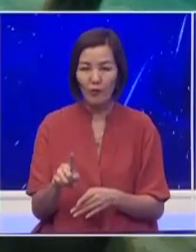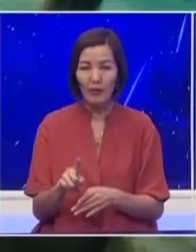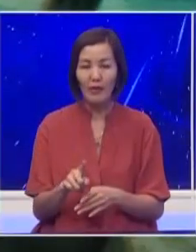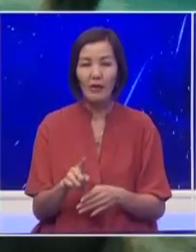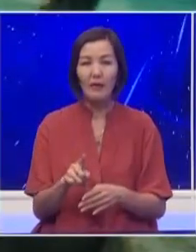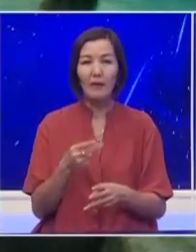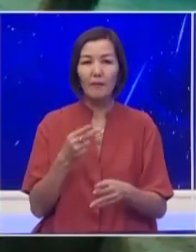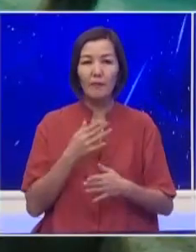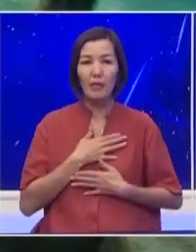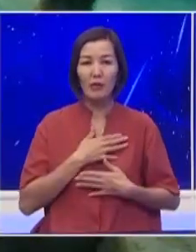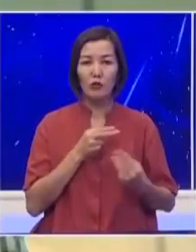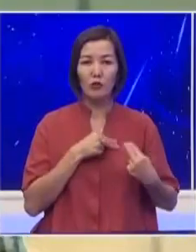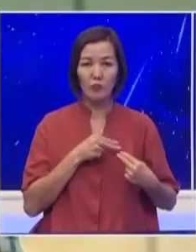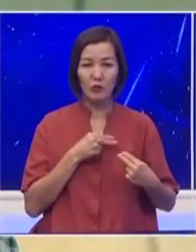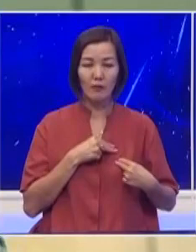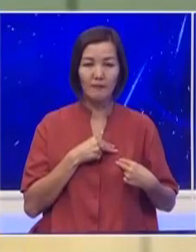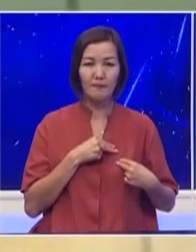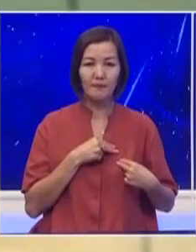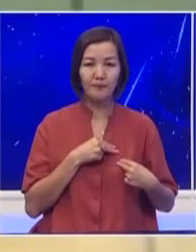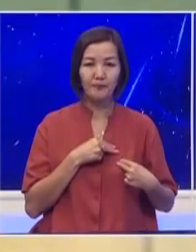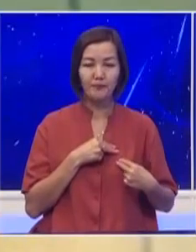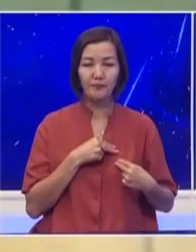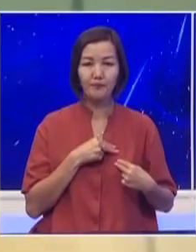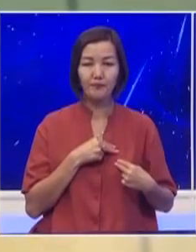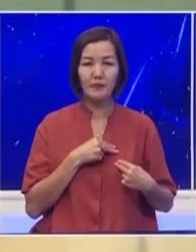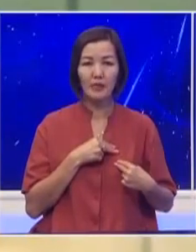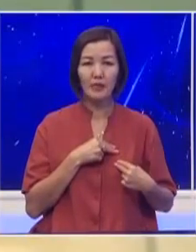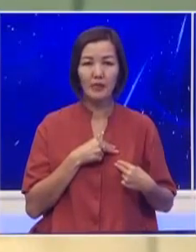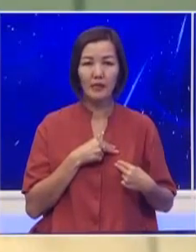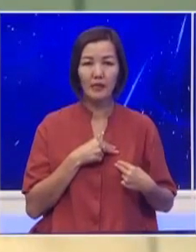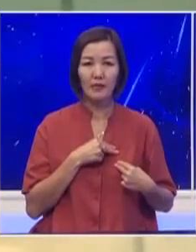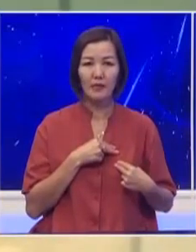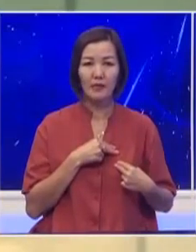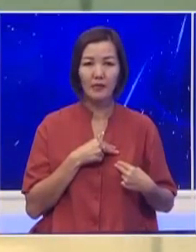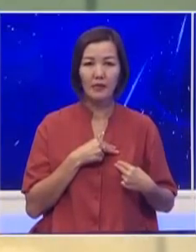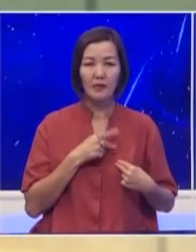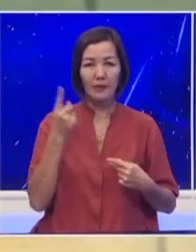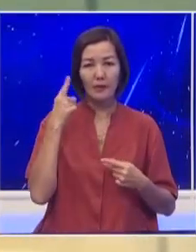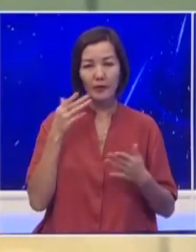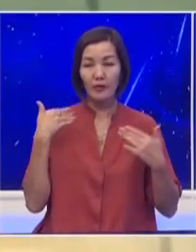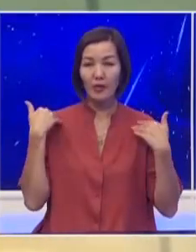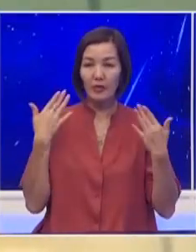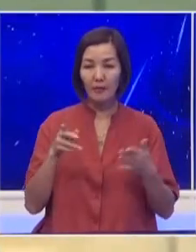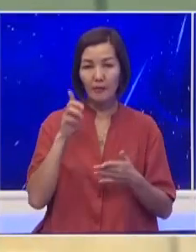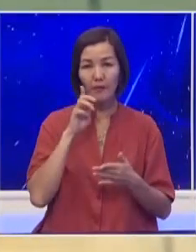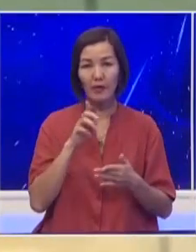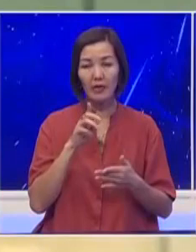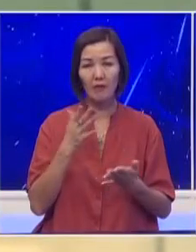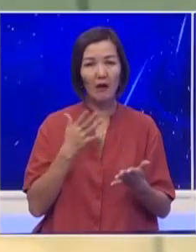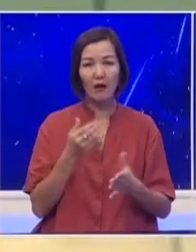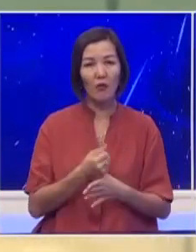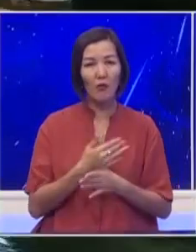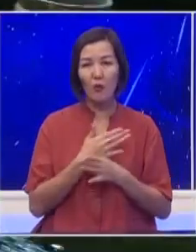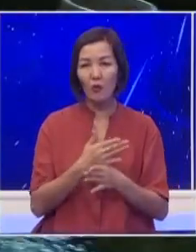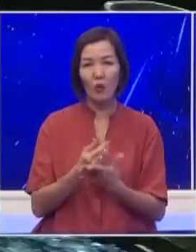жұмысыма, бұлайша айтқанда, таза фанат ретінде, энтузиаст ретінде, әйтпесе мемлекет маған ешқандай қолдау беріп атқан